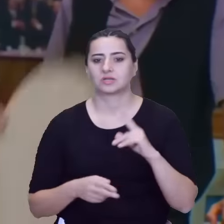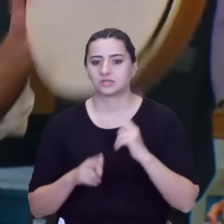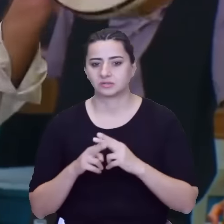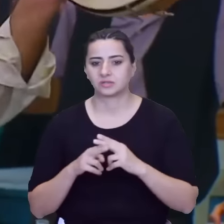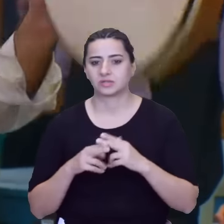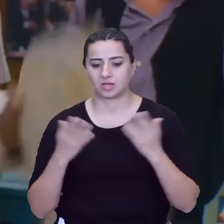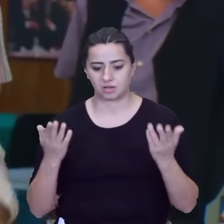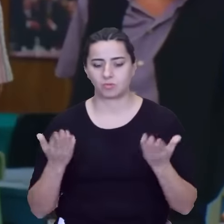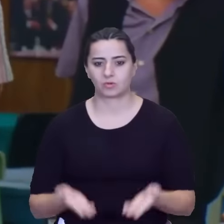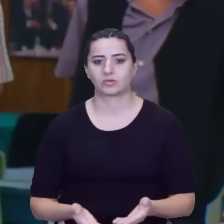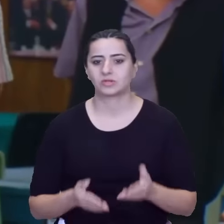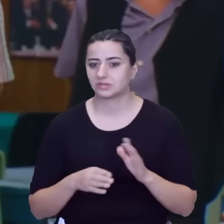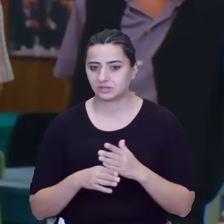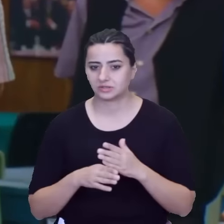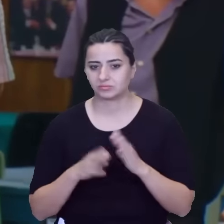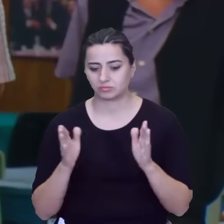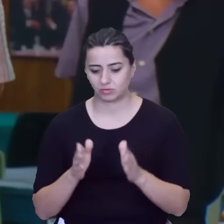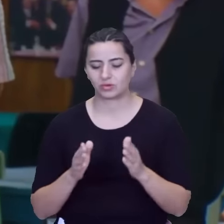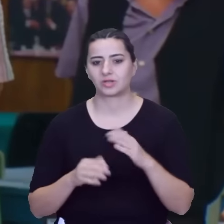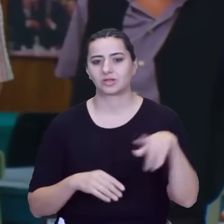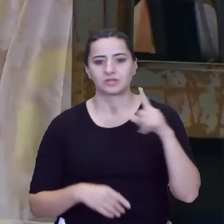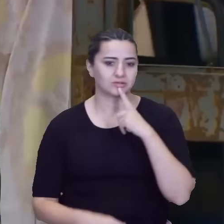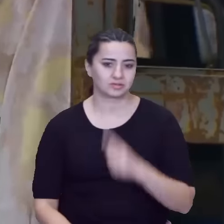ismim Ahan Beledi. Niyeyse Kalk Bele